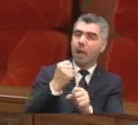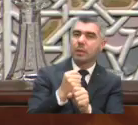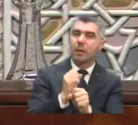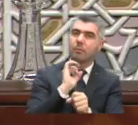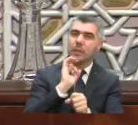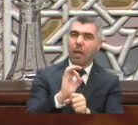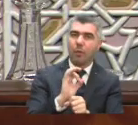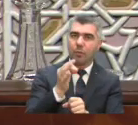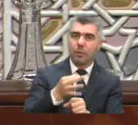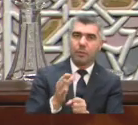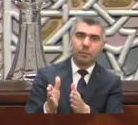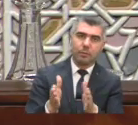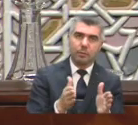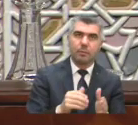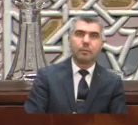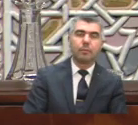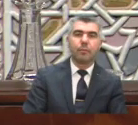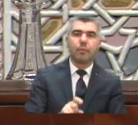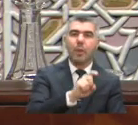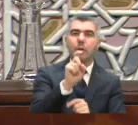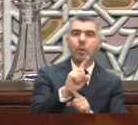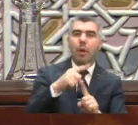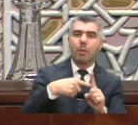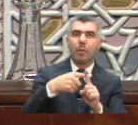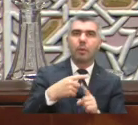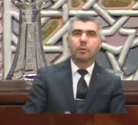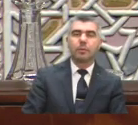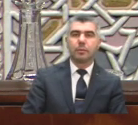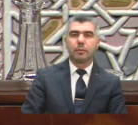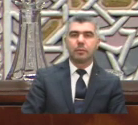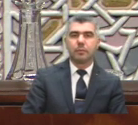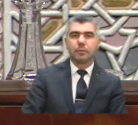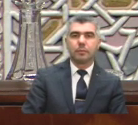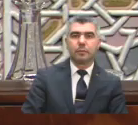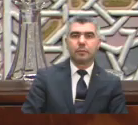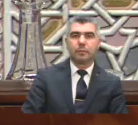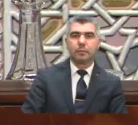لكم. شكرا. تعقيب السيد النائب المحترم، تفضلوا.